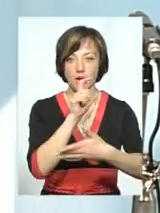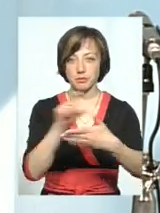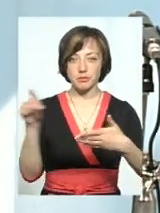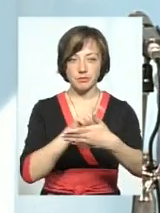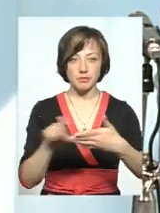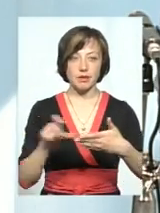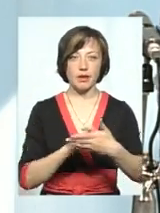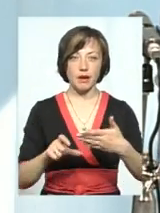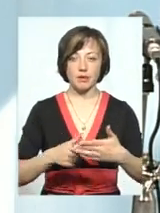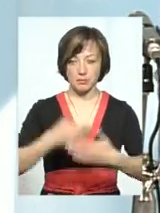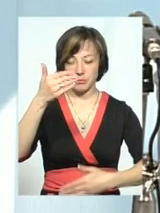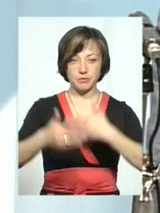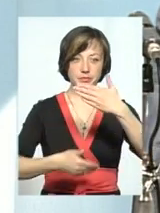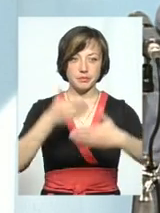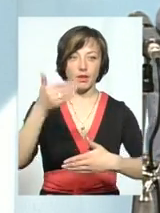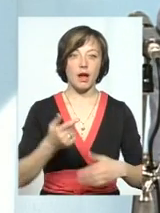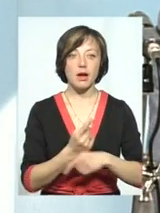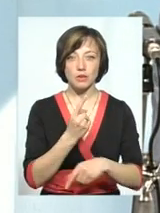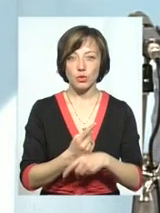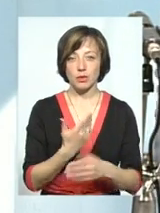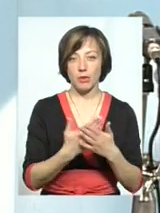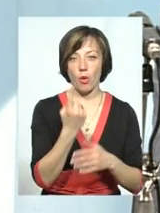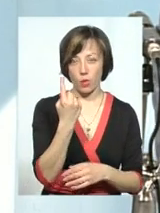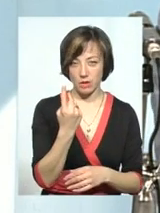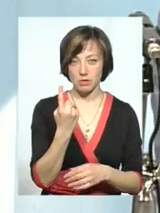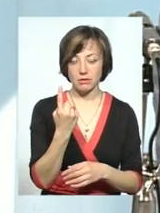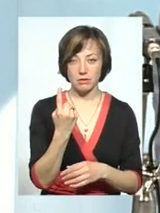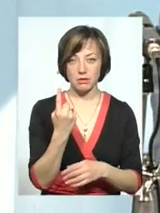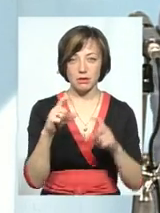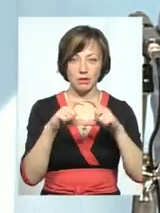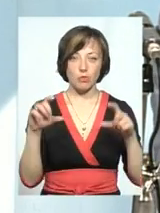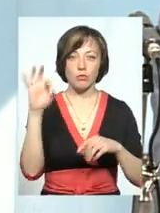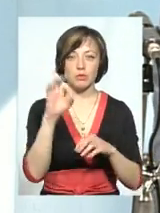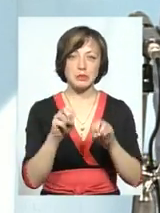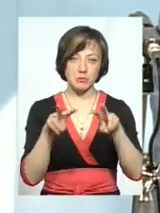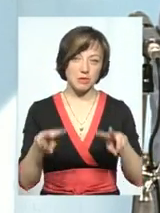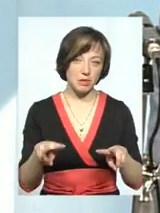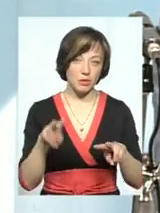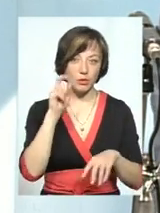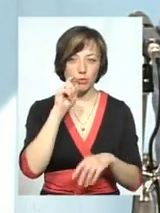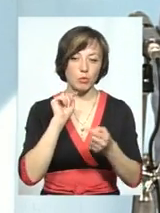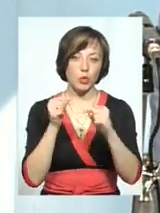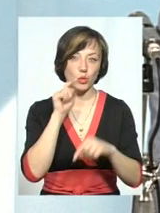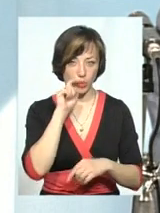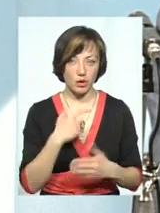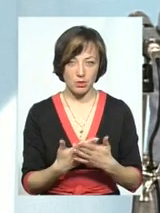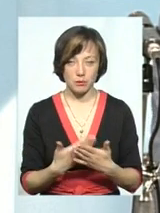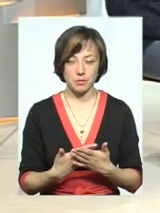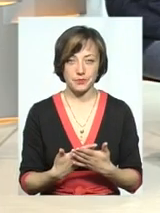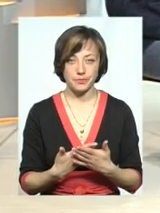а там серед тих анекдотів, з 20 там анекдотів один там виходить такий спеціальний, який там щодо компрометує там